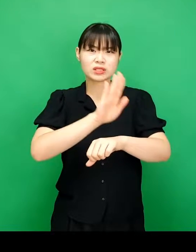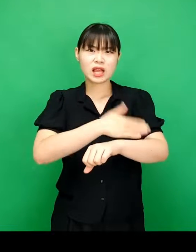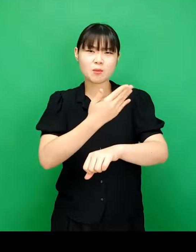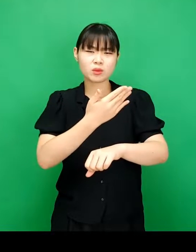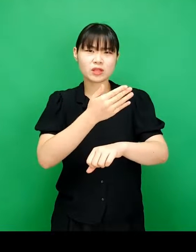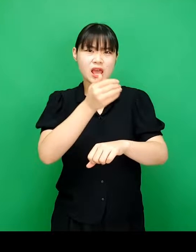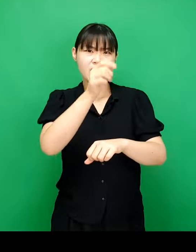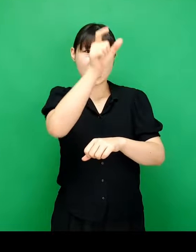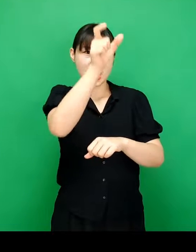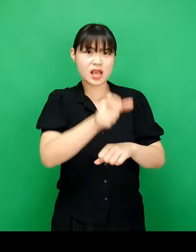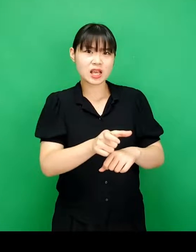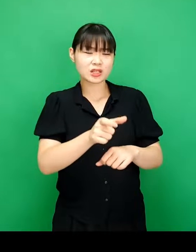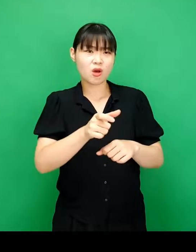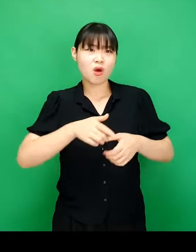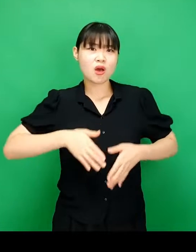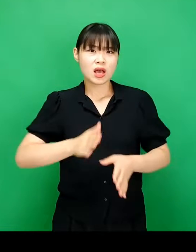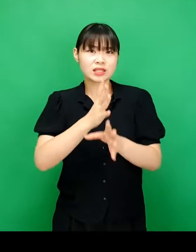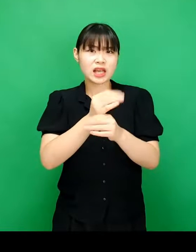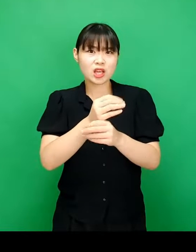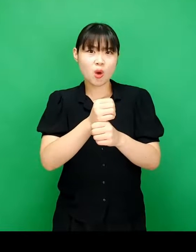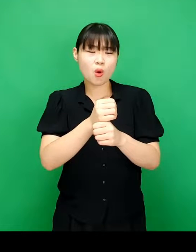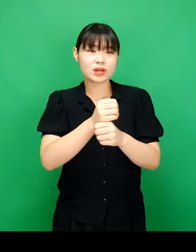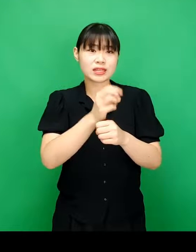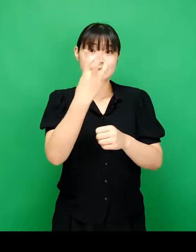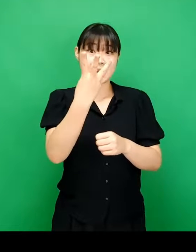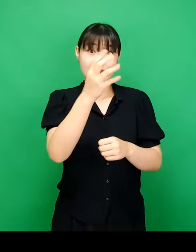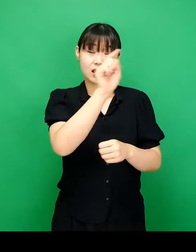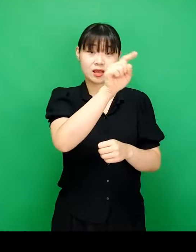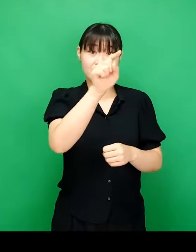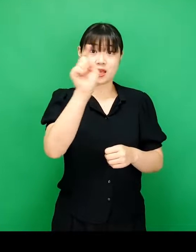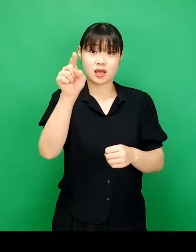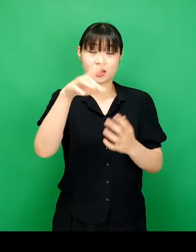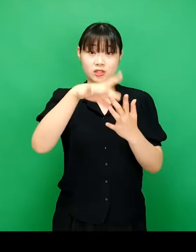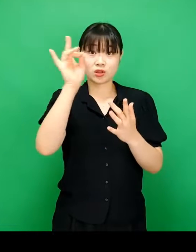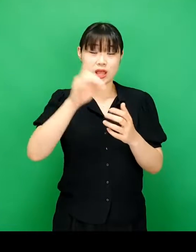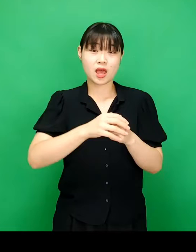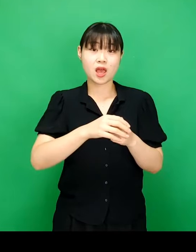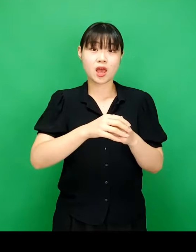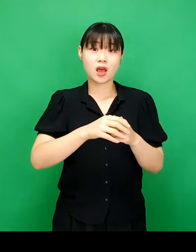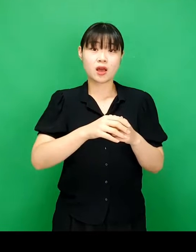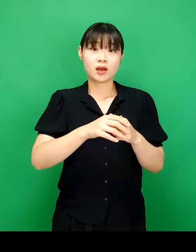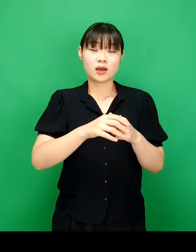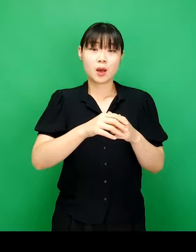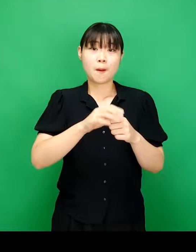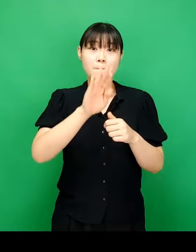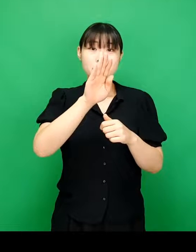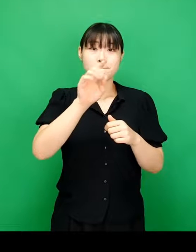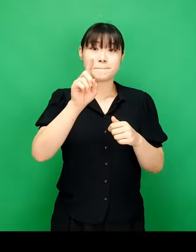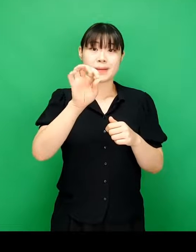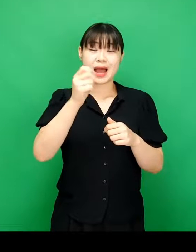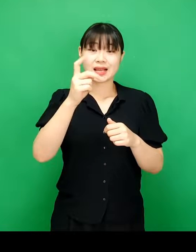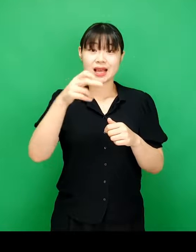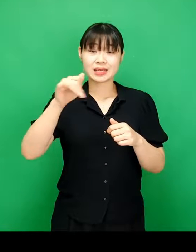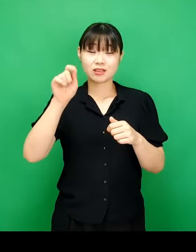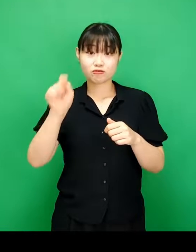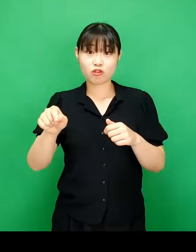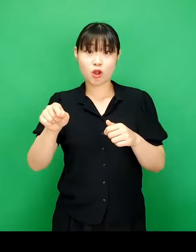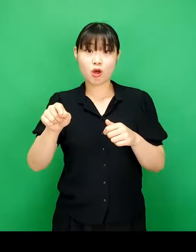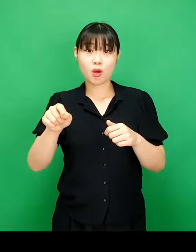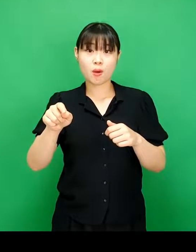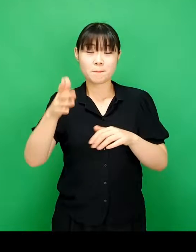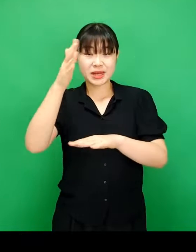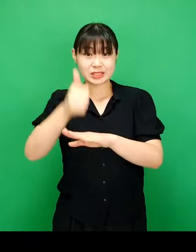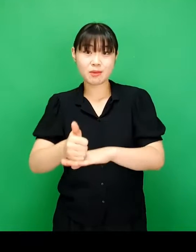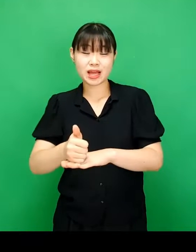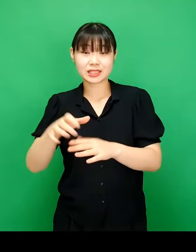데이터가 잘못된 행에서 생년, 생월, 생일 3칸을 선택합니다. 컨트롤, 쉬프트 방향키를 눌러서